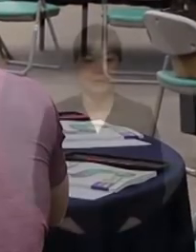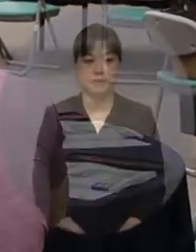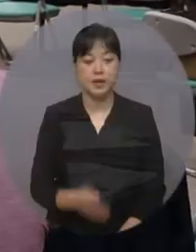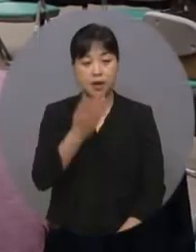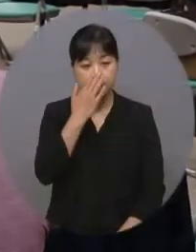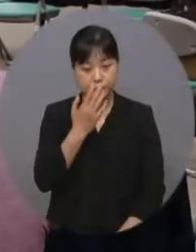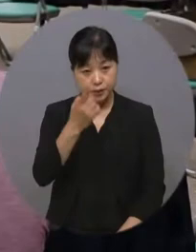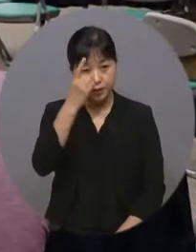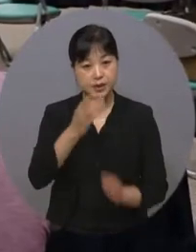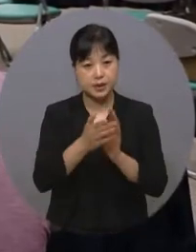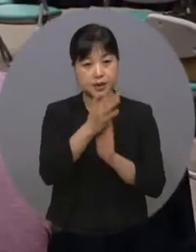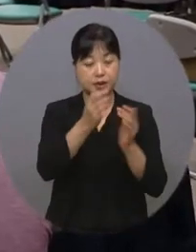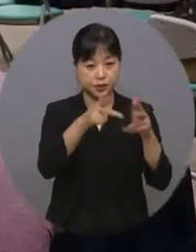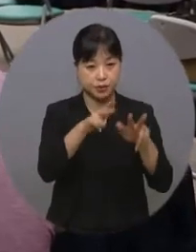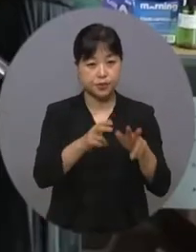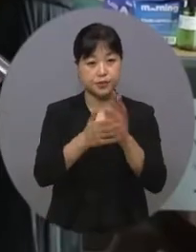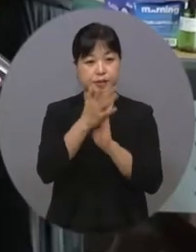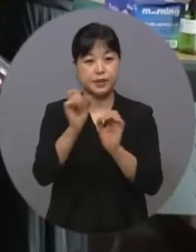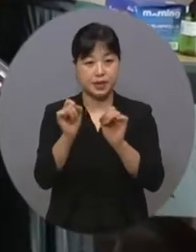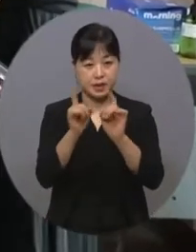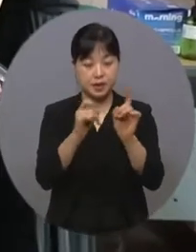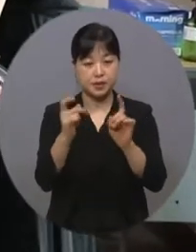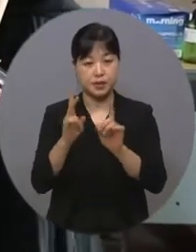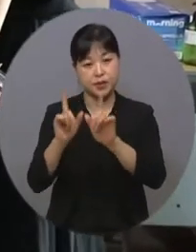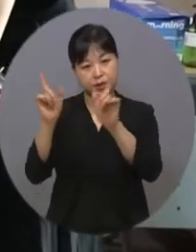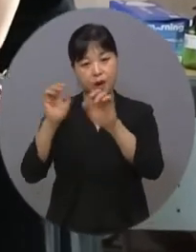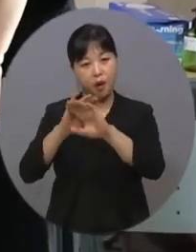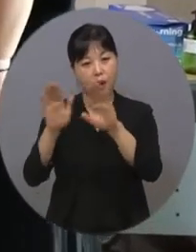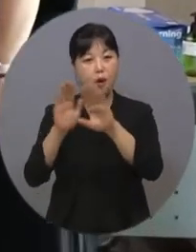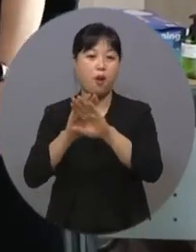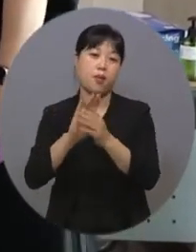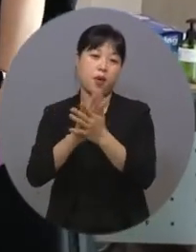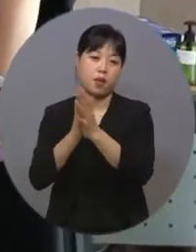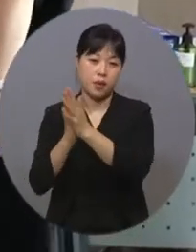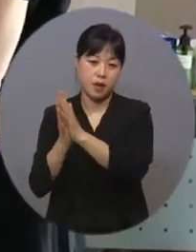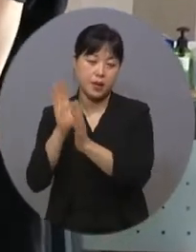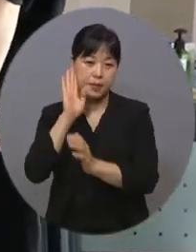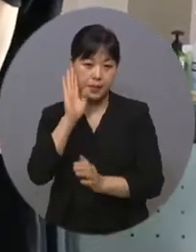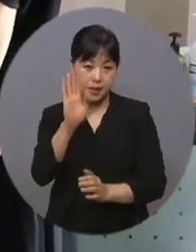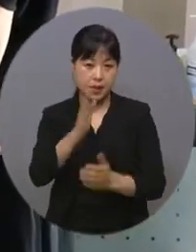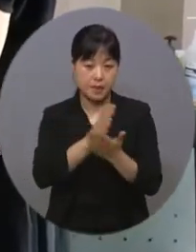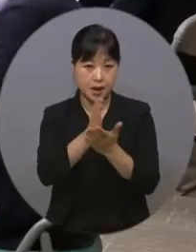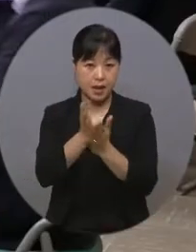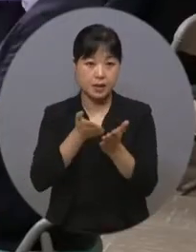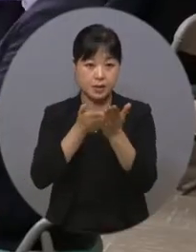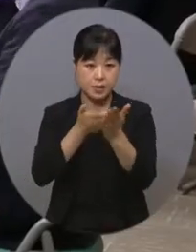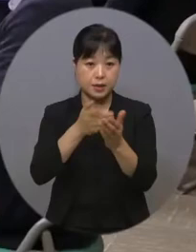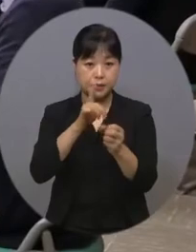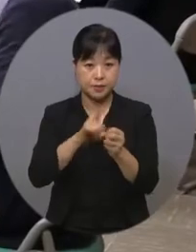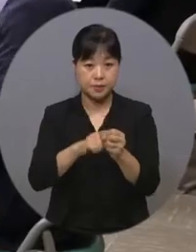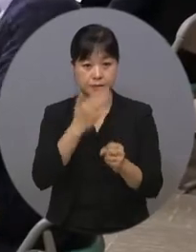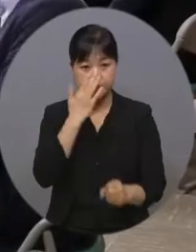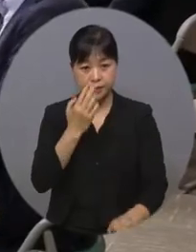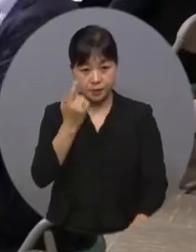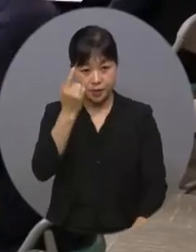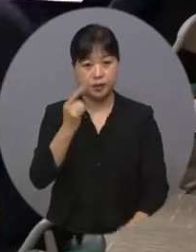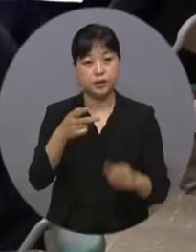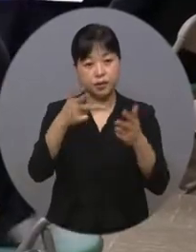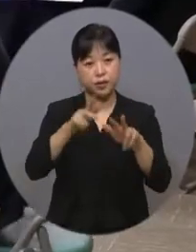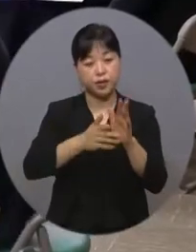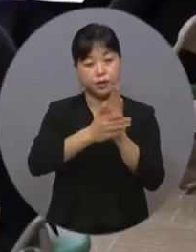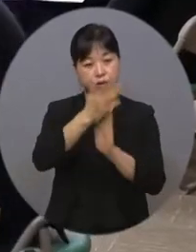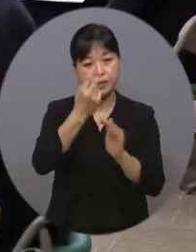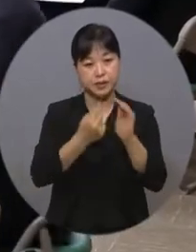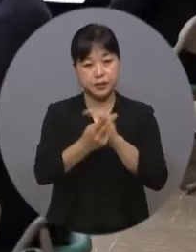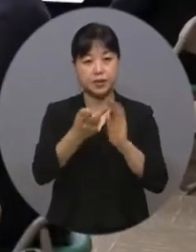순천시가 정원과 도시재생 그리고 기후변화 등의 미래 방향을 제시하기 위한 순천 정원도시